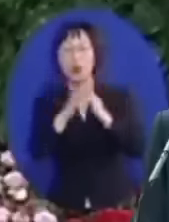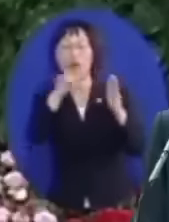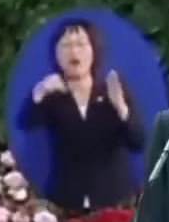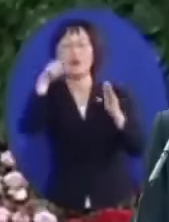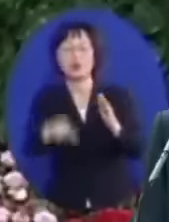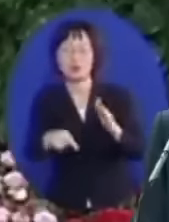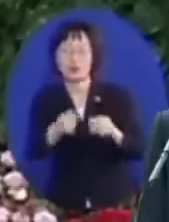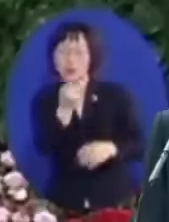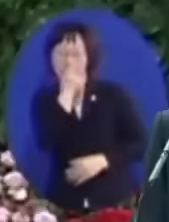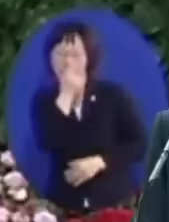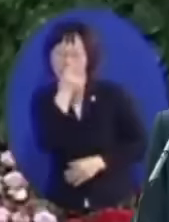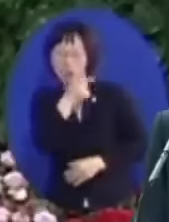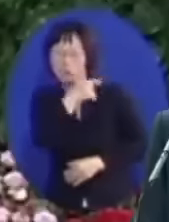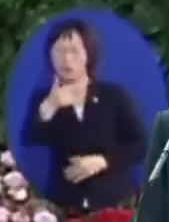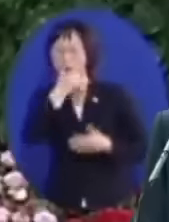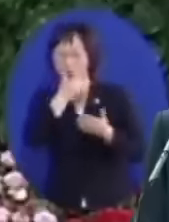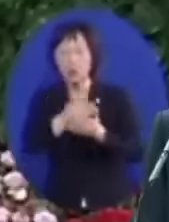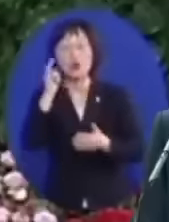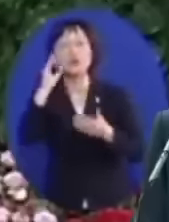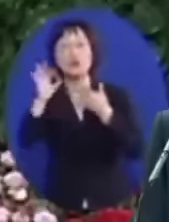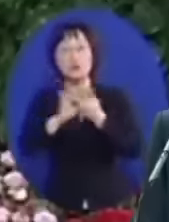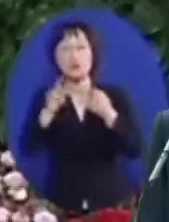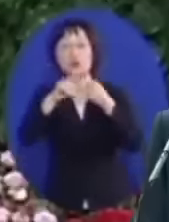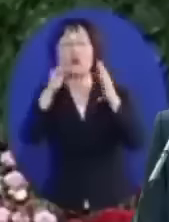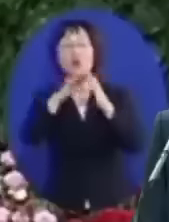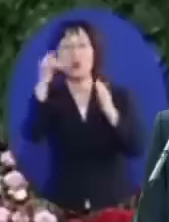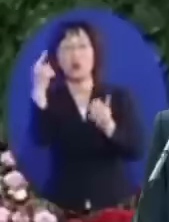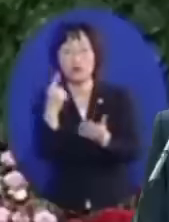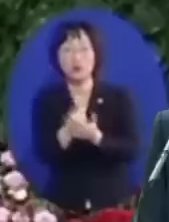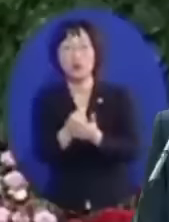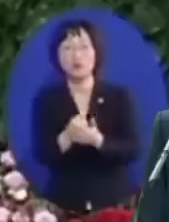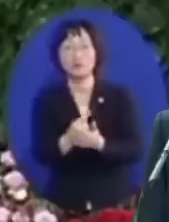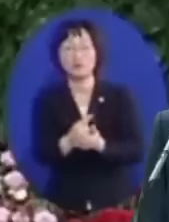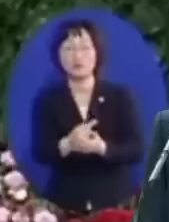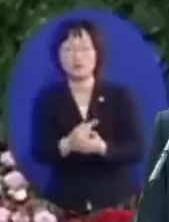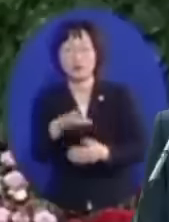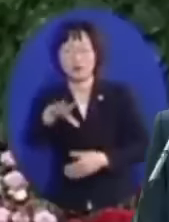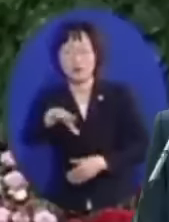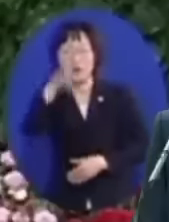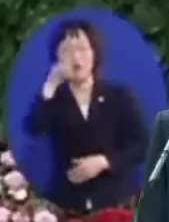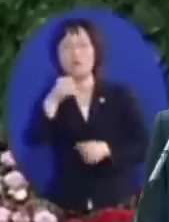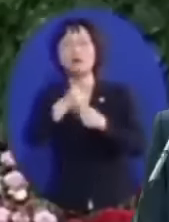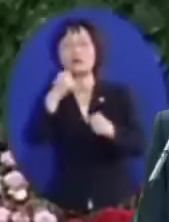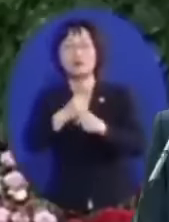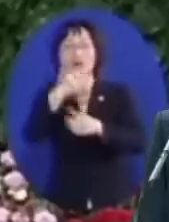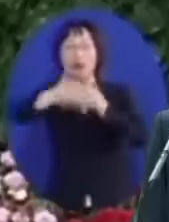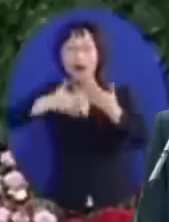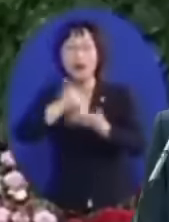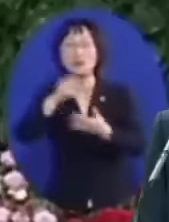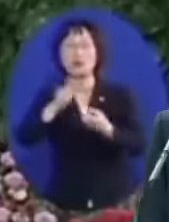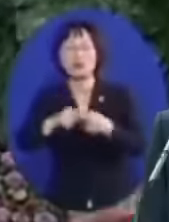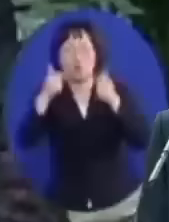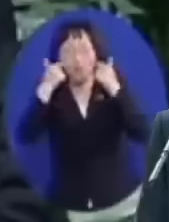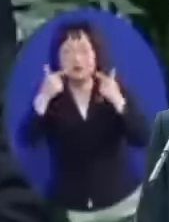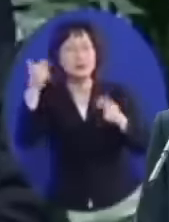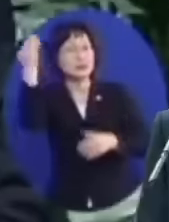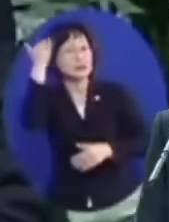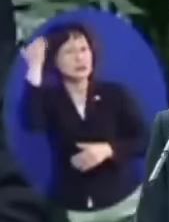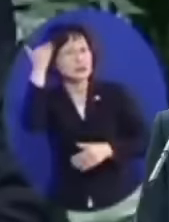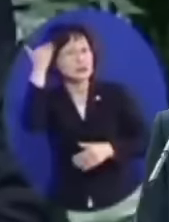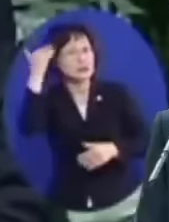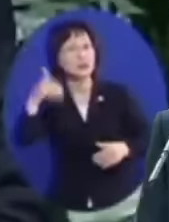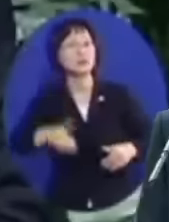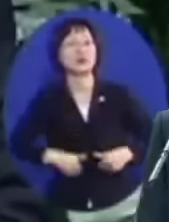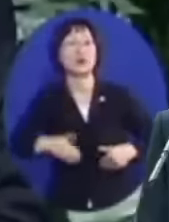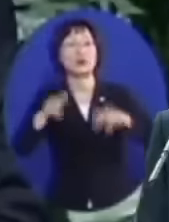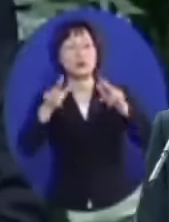중요한 것입니다. 왜냐하면 교회에 와서 창조주 하나님에 대한 확실한 지식을 얻어야 되는 것입니다.